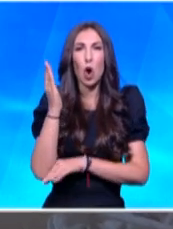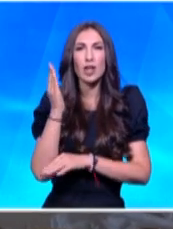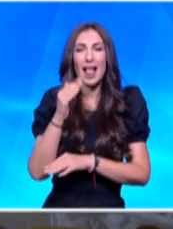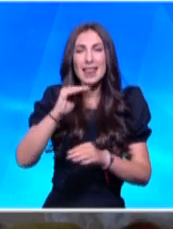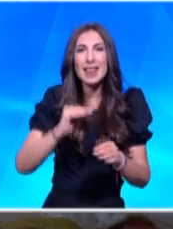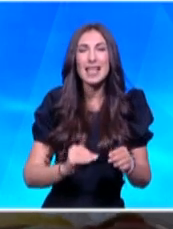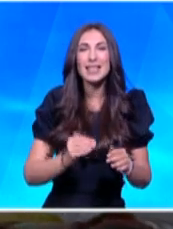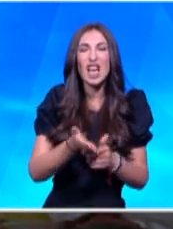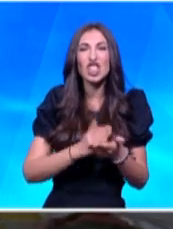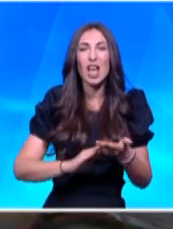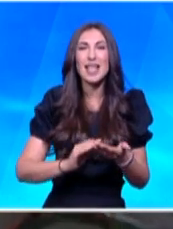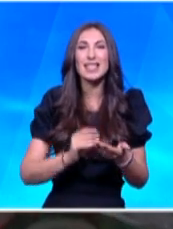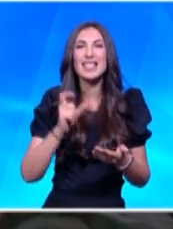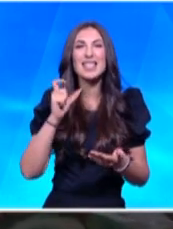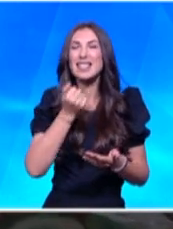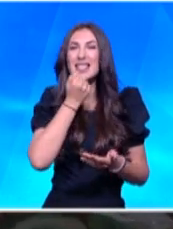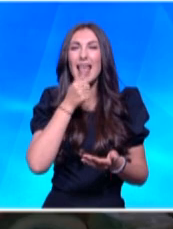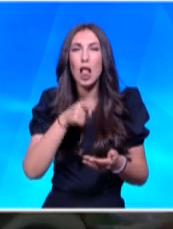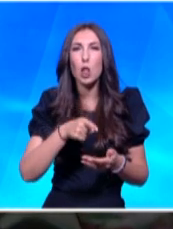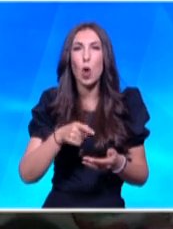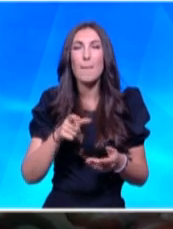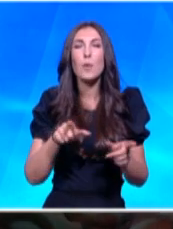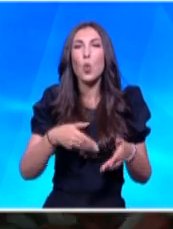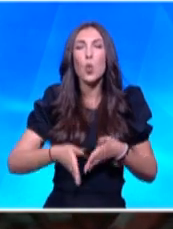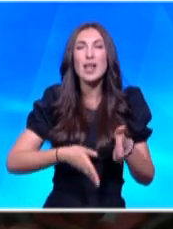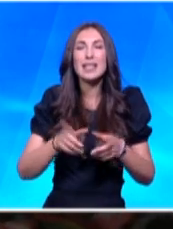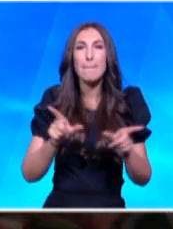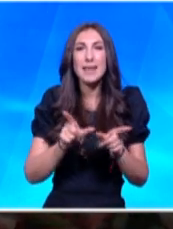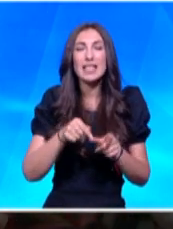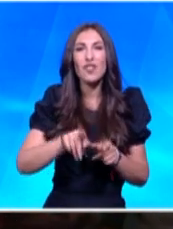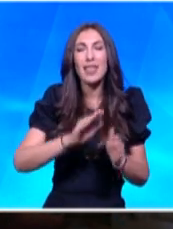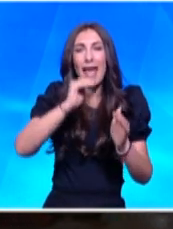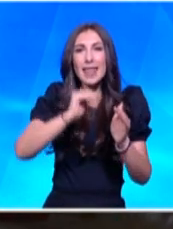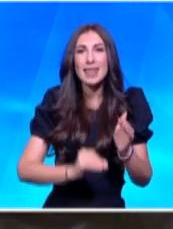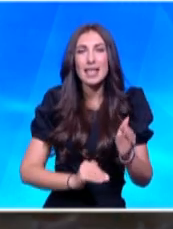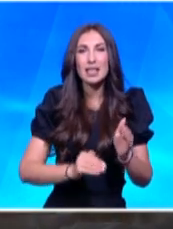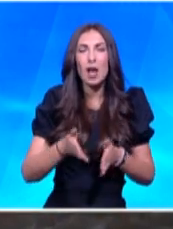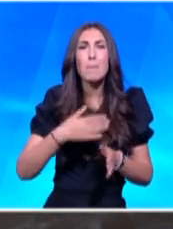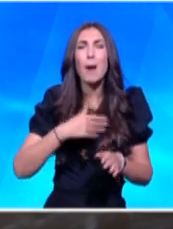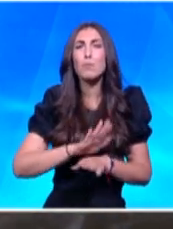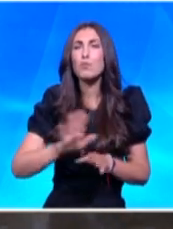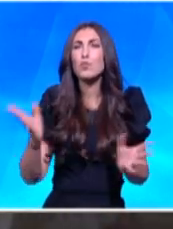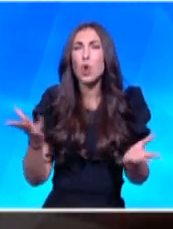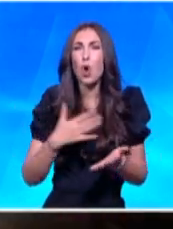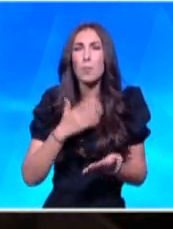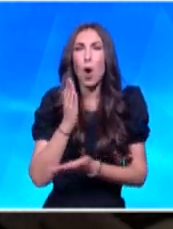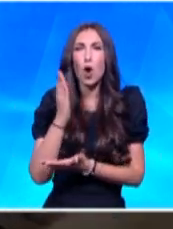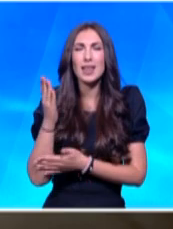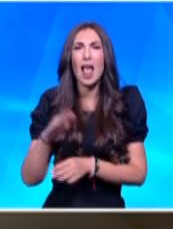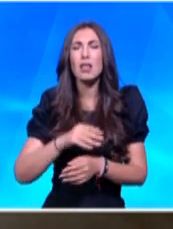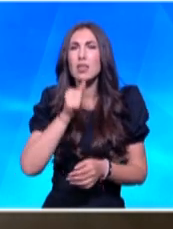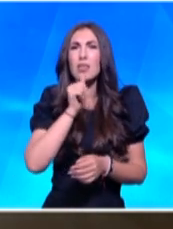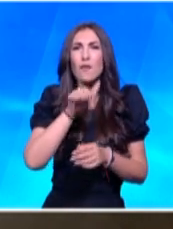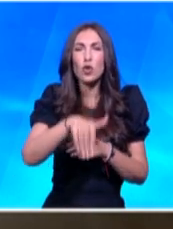на селото, на улица Мизия. Това е най-ниската улица в село Лозенец, където има поредица от хотели, които са с наводнени